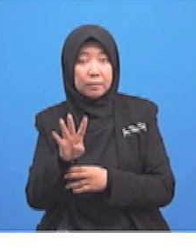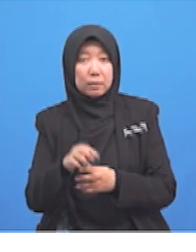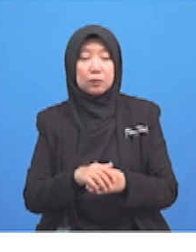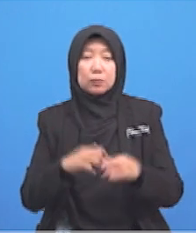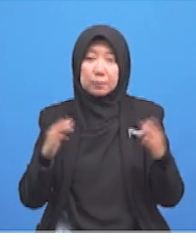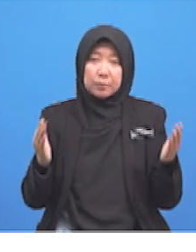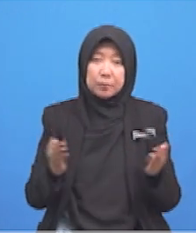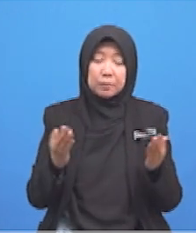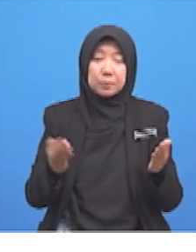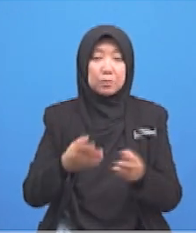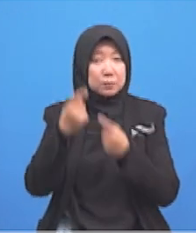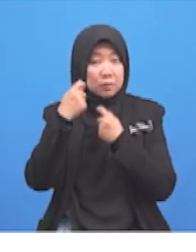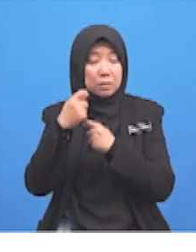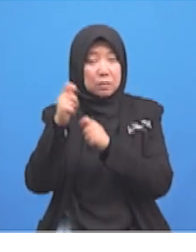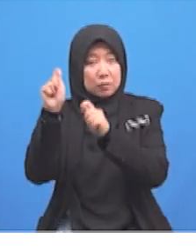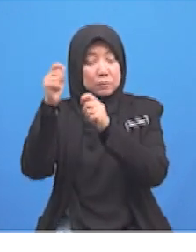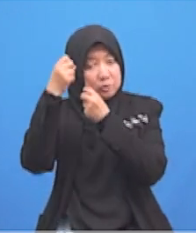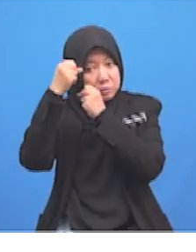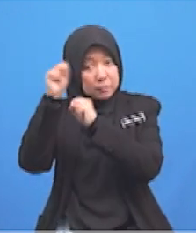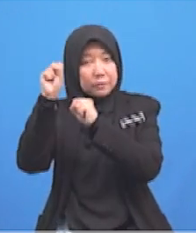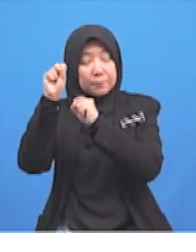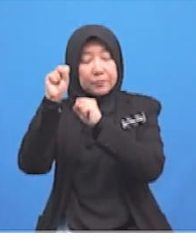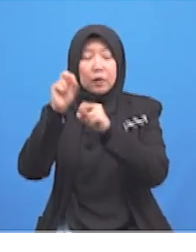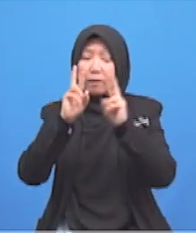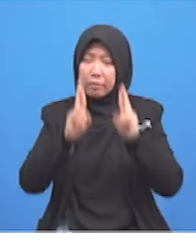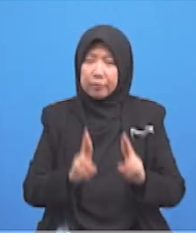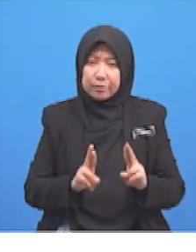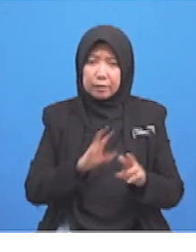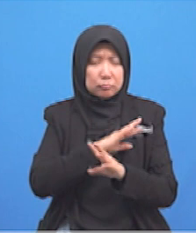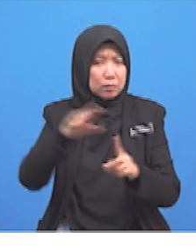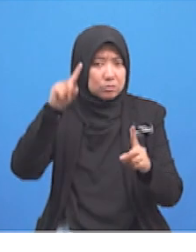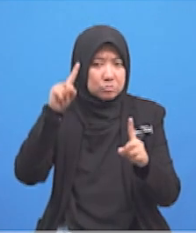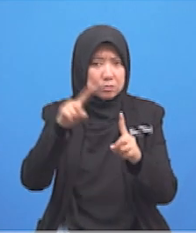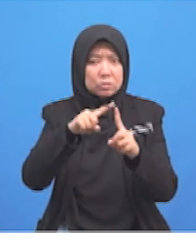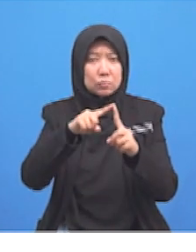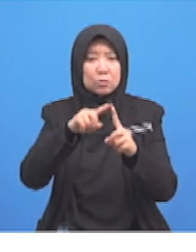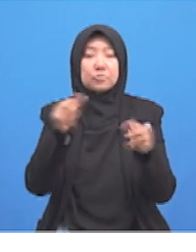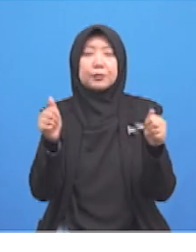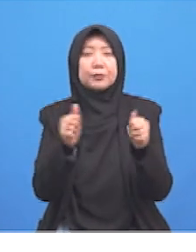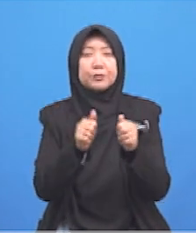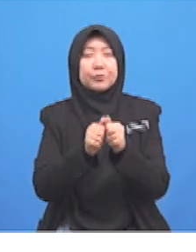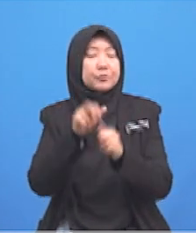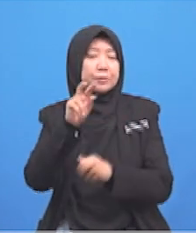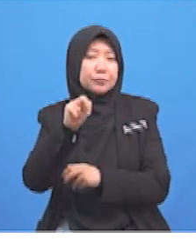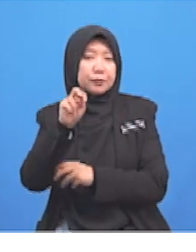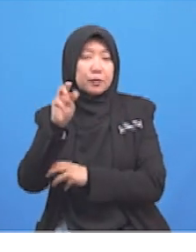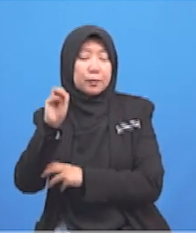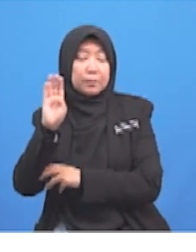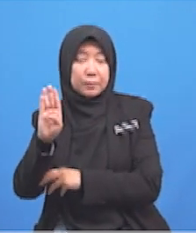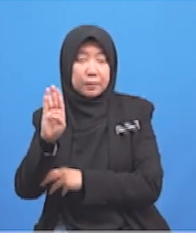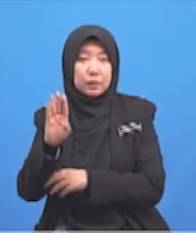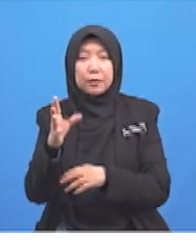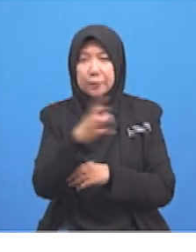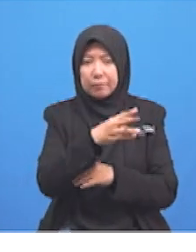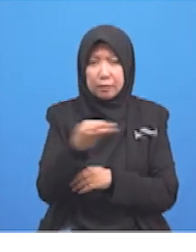memupuk sikap taat setia. Misalnya, rakyat tidak bersetuju dengan penubuhan negeri-negeri Melayu bersekutu